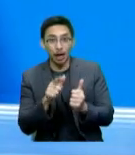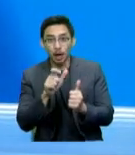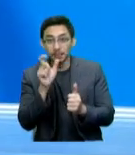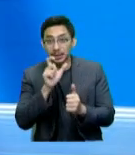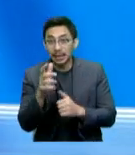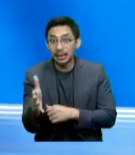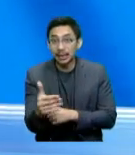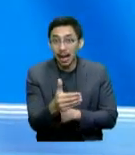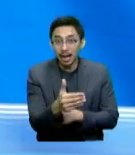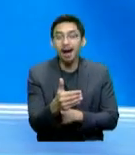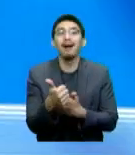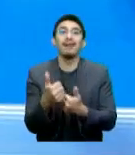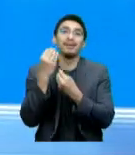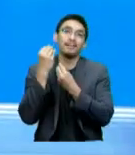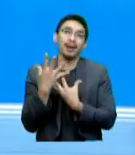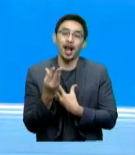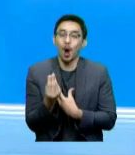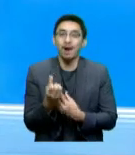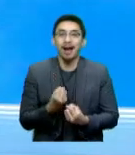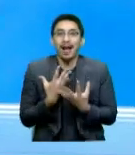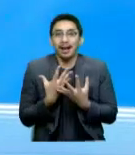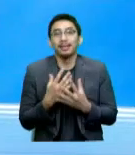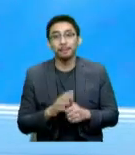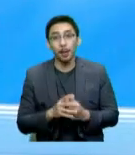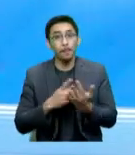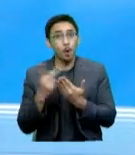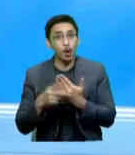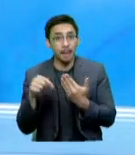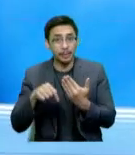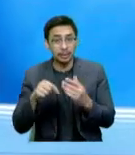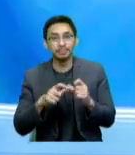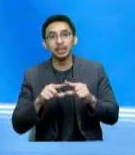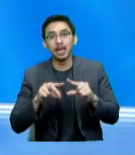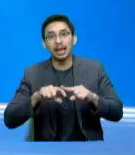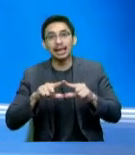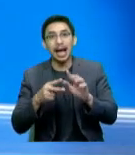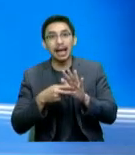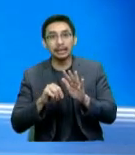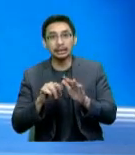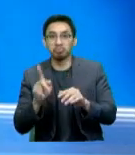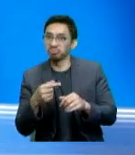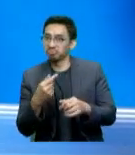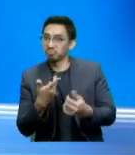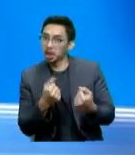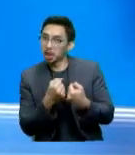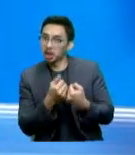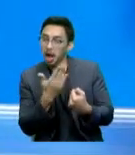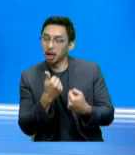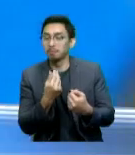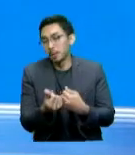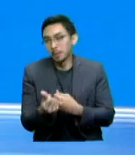ikan mendapatkan berkah uang kaget. Dalam program ini, Sarkani ditantang membelanjakan uang 15 juta rupiah